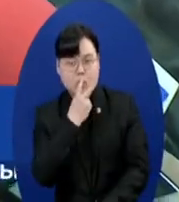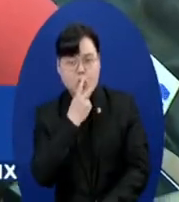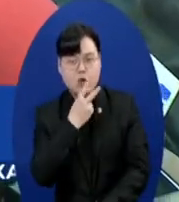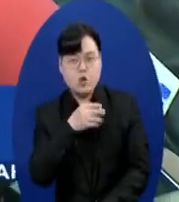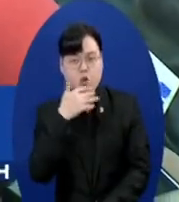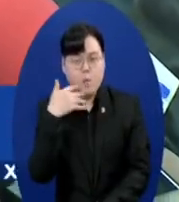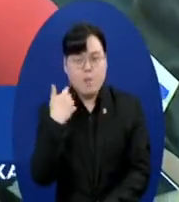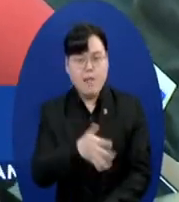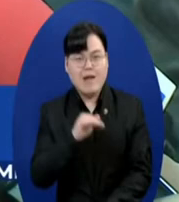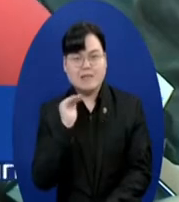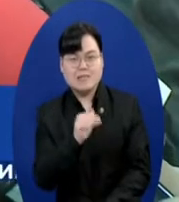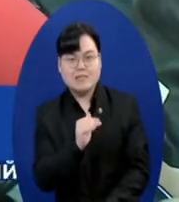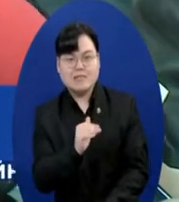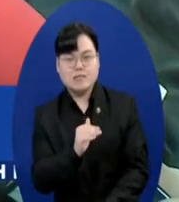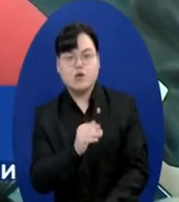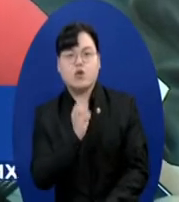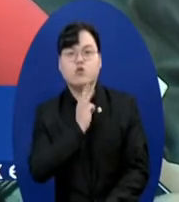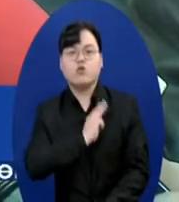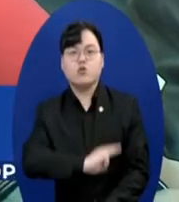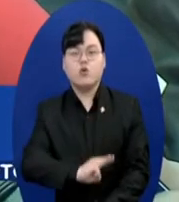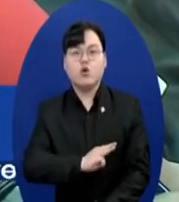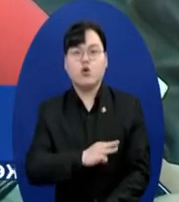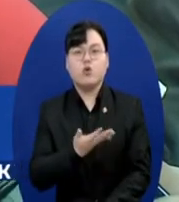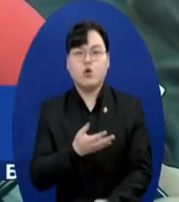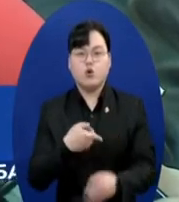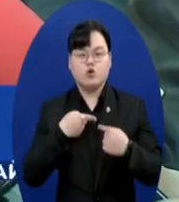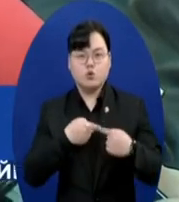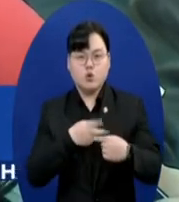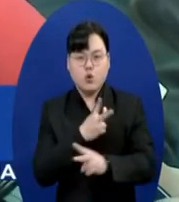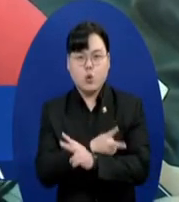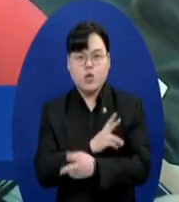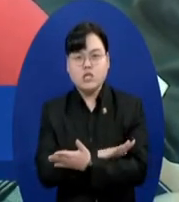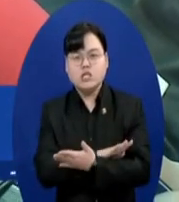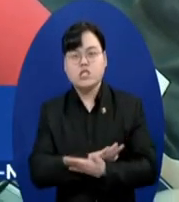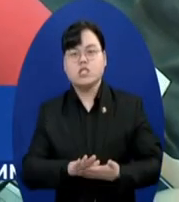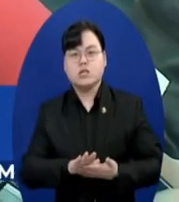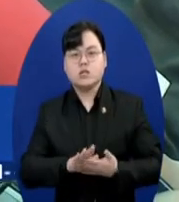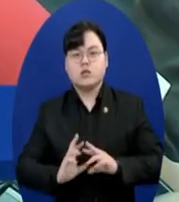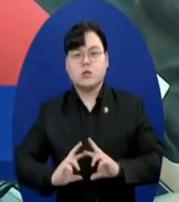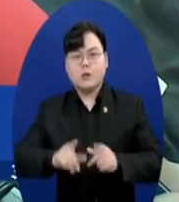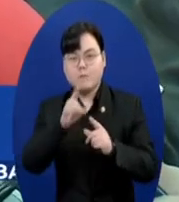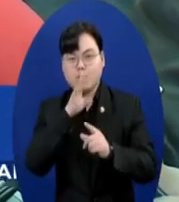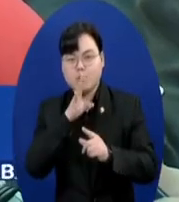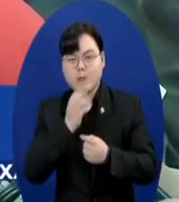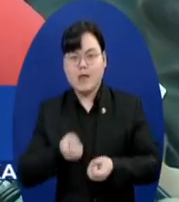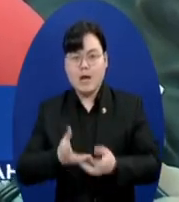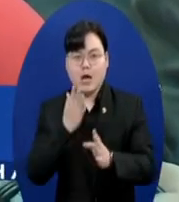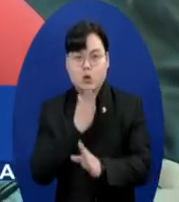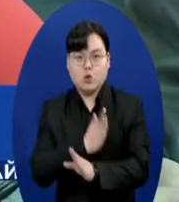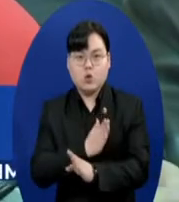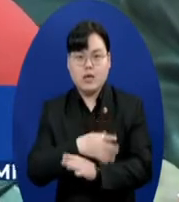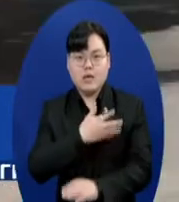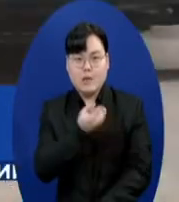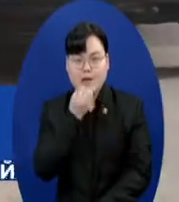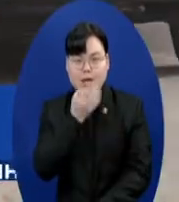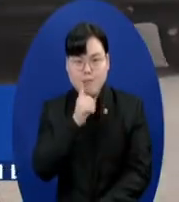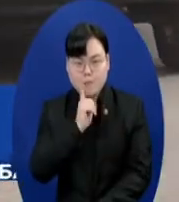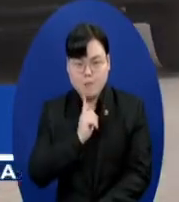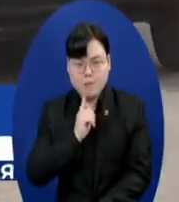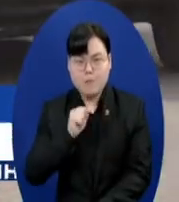сануулдаг энэ хэлбэршлүүрийг оруулахын тулд өнөөдөр зөрчлийн тухай хуулийн шинжилэн найруулгын төслийг боловсруулсан гэдгийг та бүхэнд